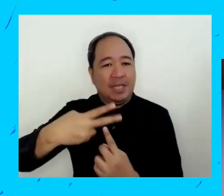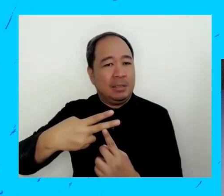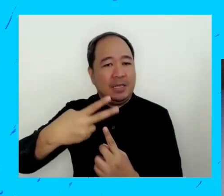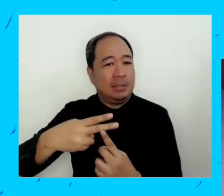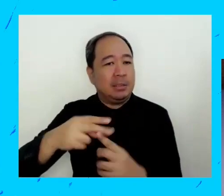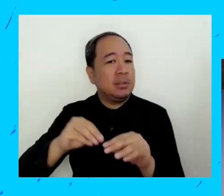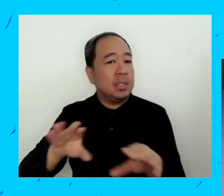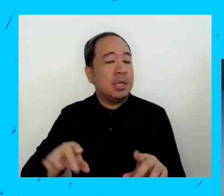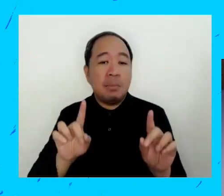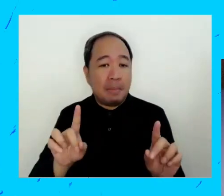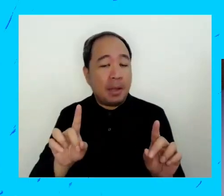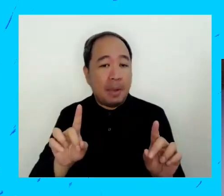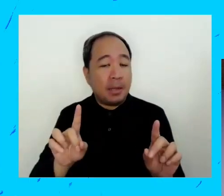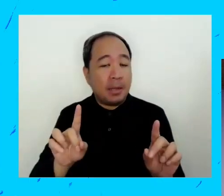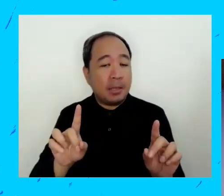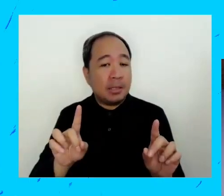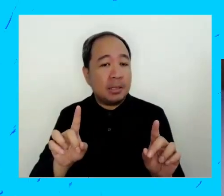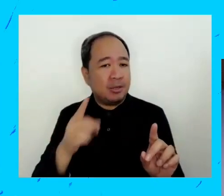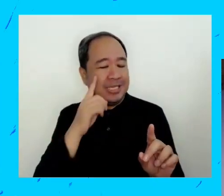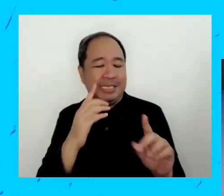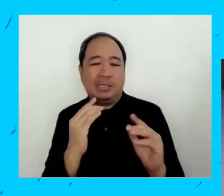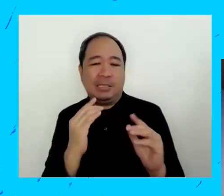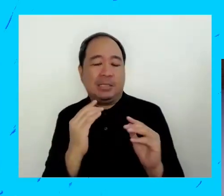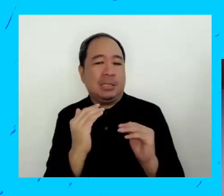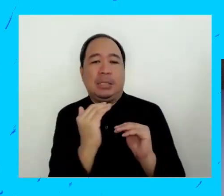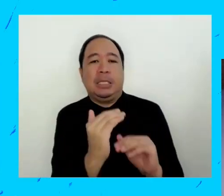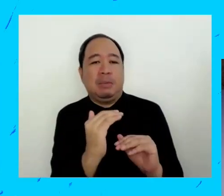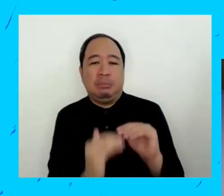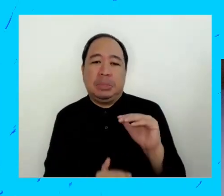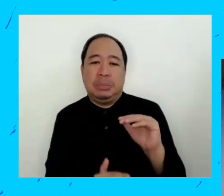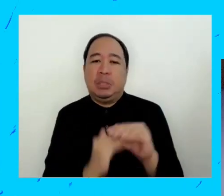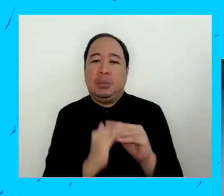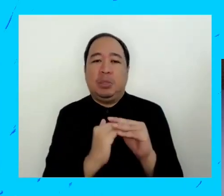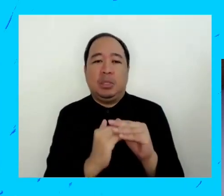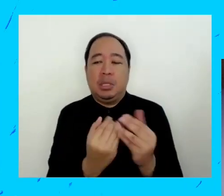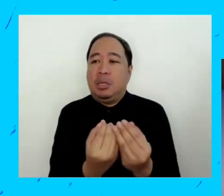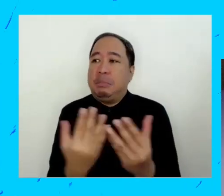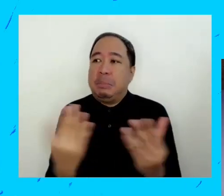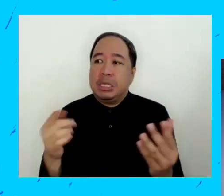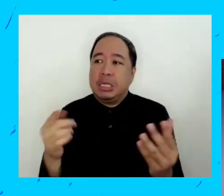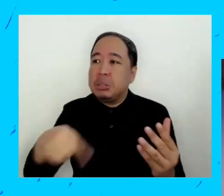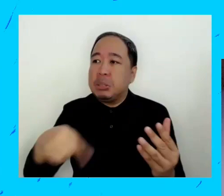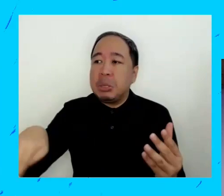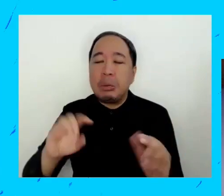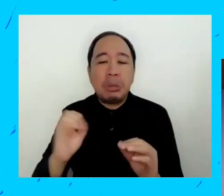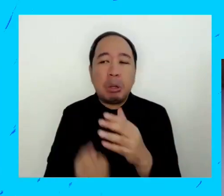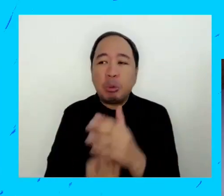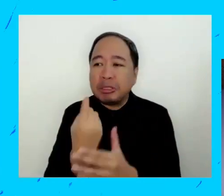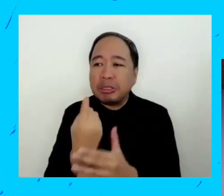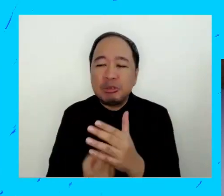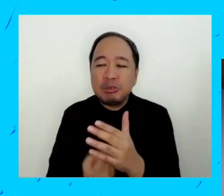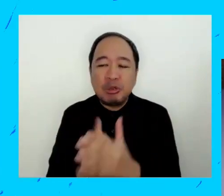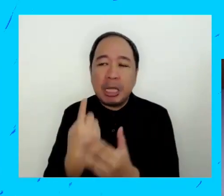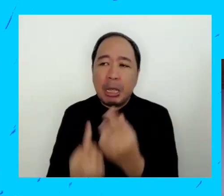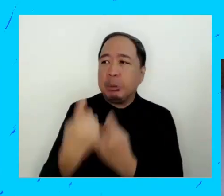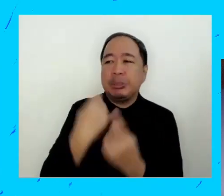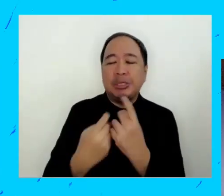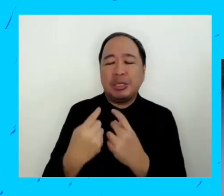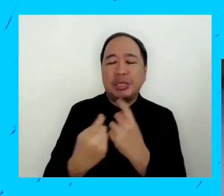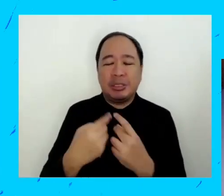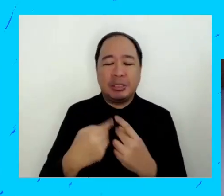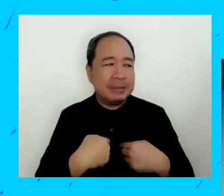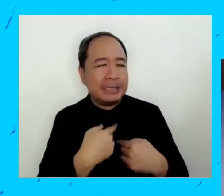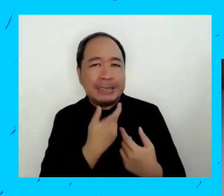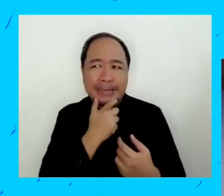On n'arrive pas aux adolescents qui sont dans les systèmes ou en prison. Et donc, il faut créer